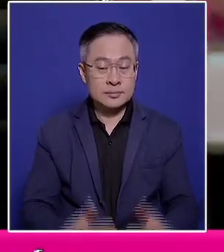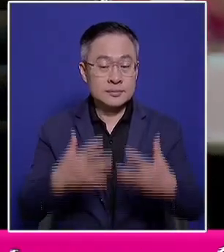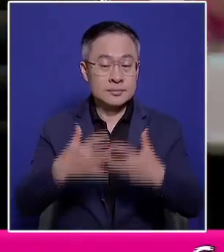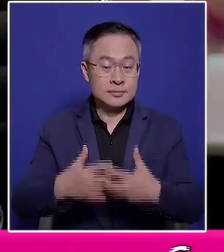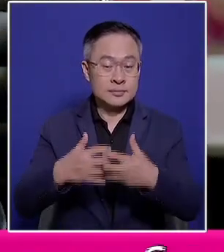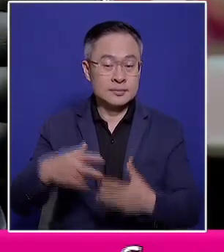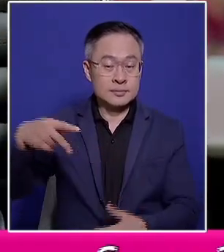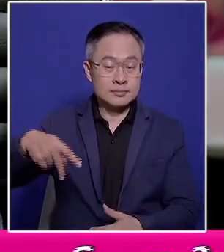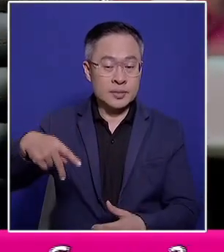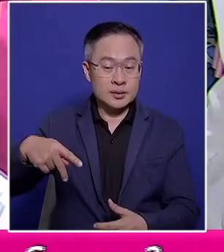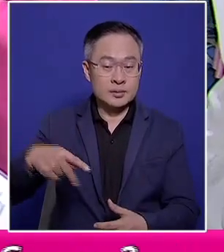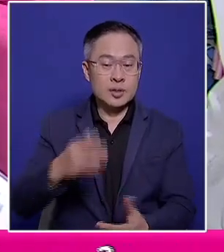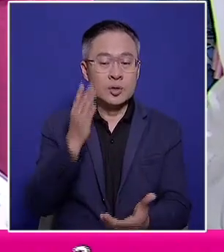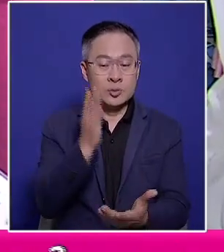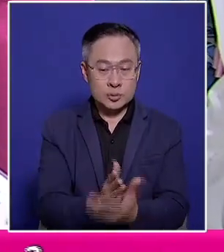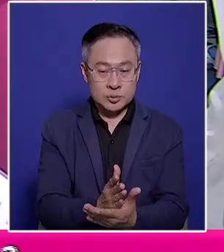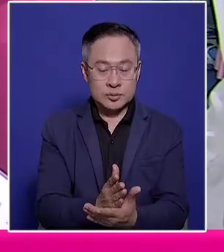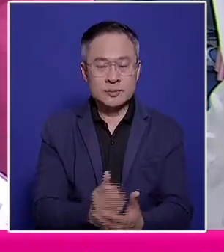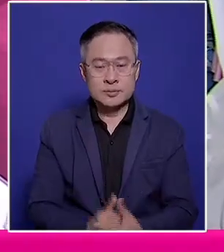หลักพัน